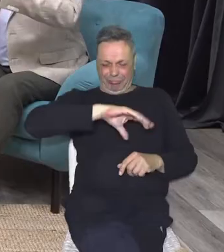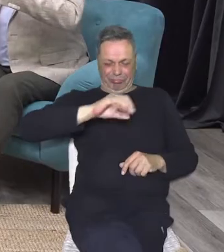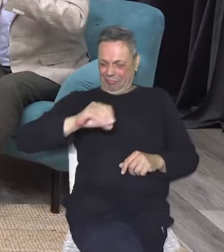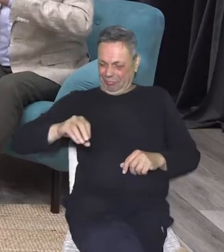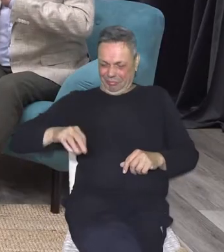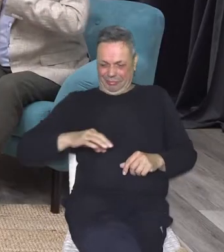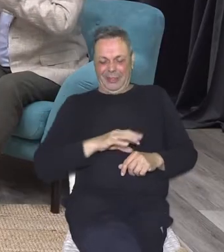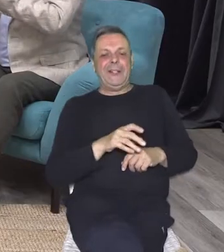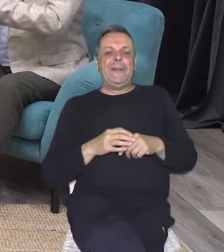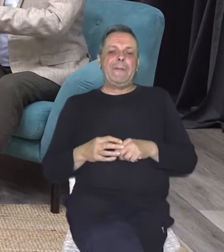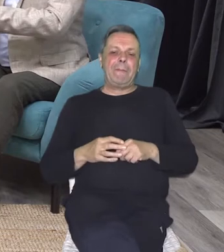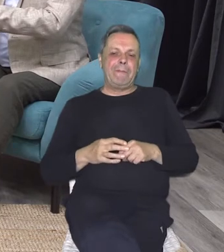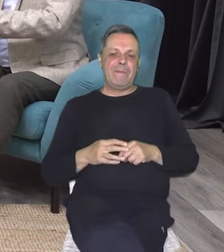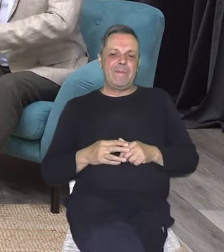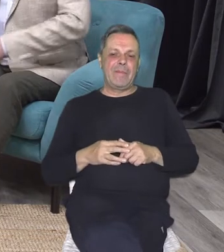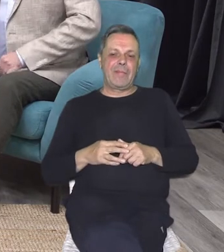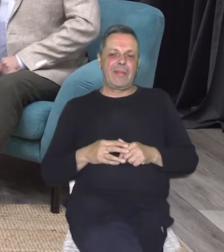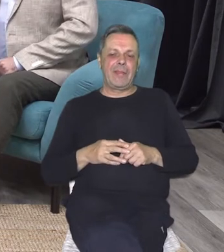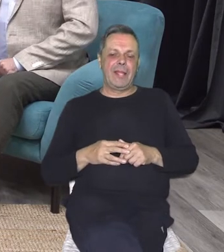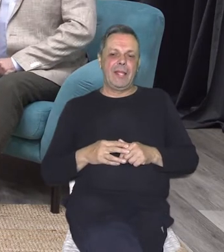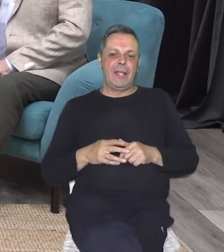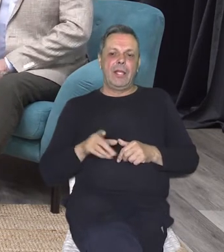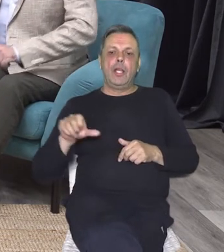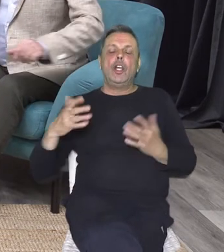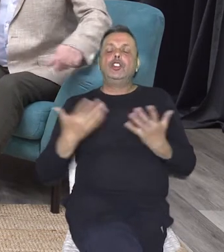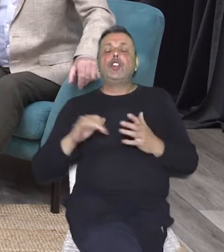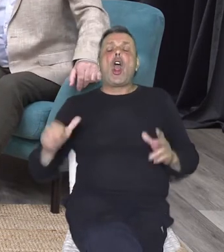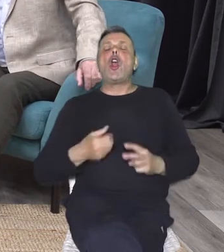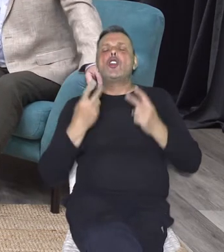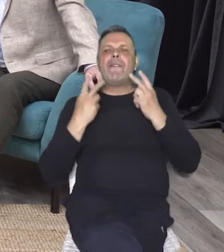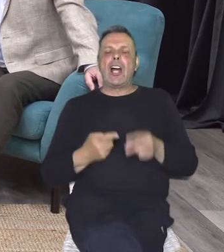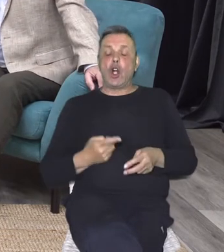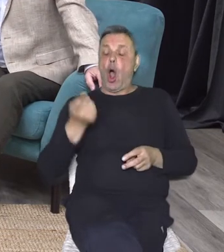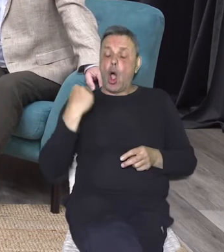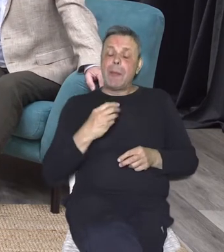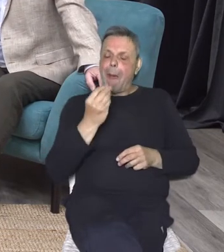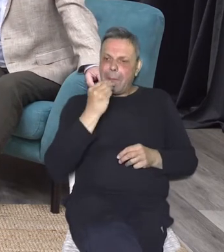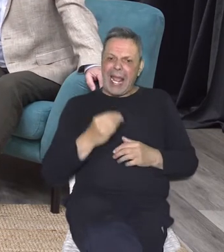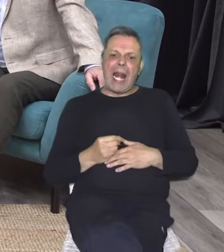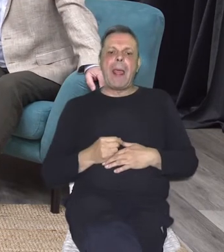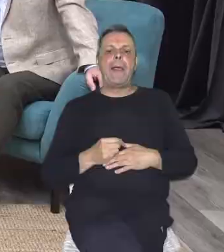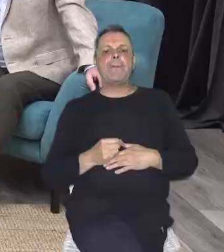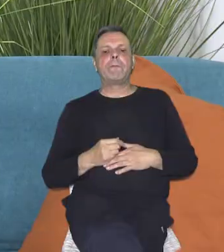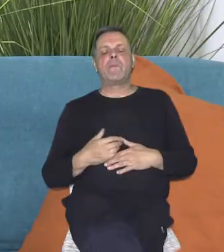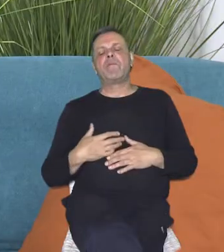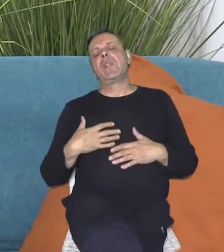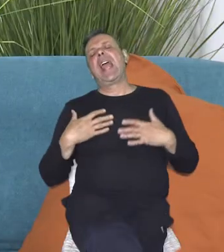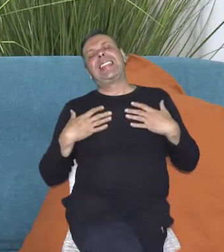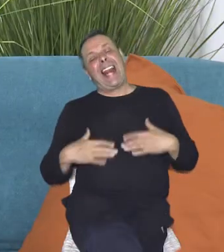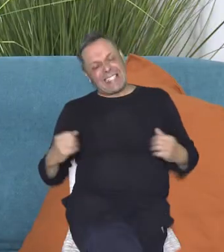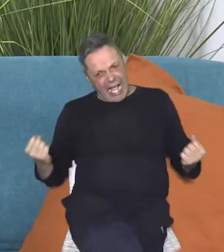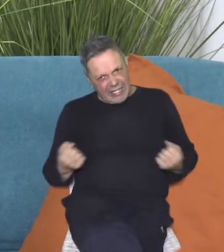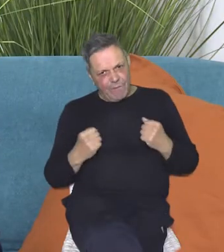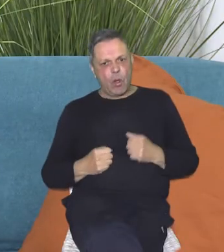boje na tanjuru. Opet da izazove radost. Da. Što je još važno? Osim prehrane onda i znači, tjelesne